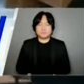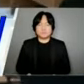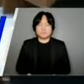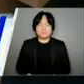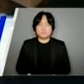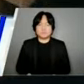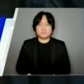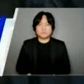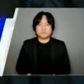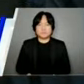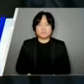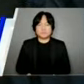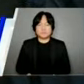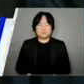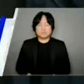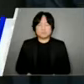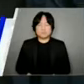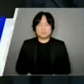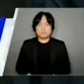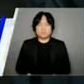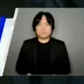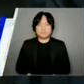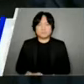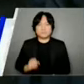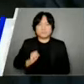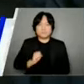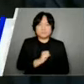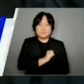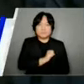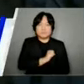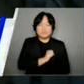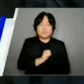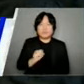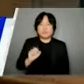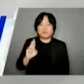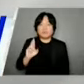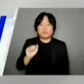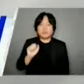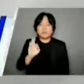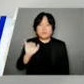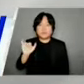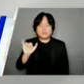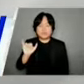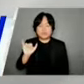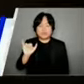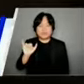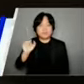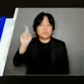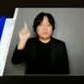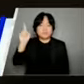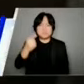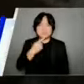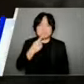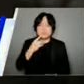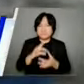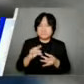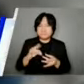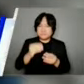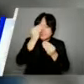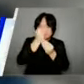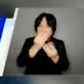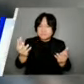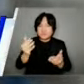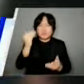Tumayo sa plenaryo si Senador Raffy Tulfo para ikwento kung paano naipuslit ng mga human trafficker palabas ng bansa ang